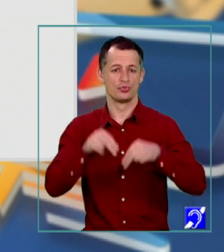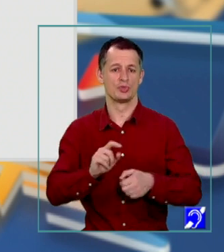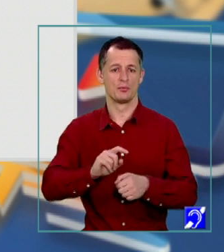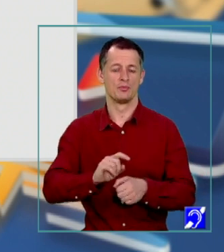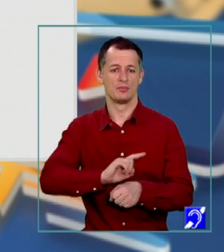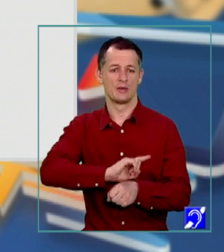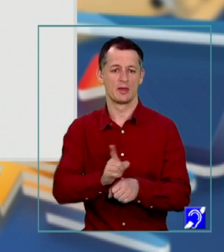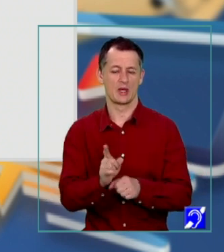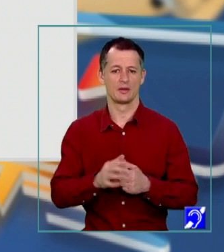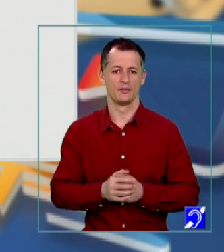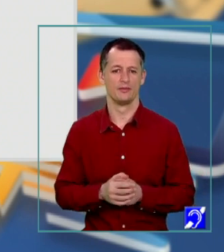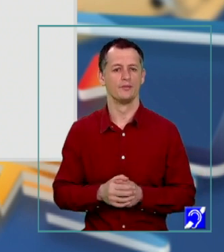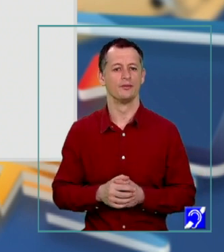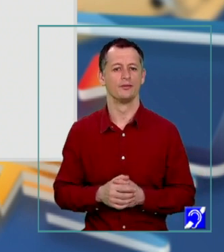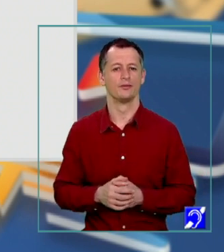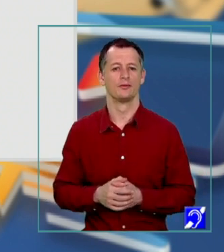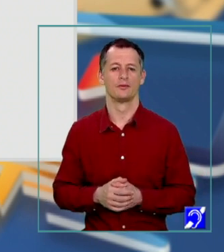rapid la